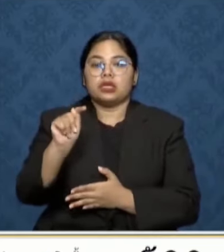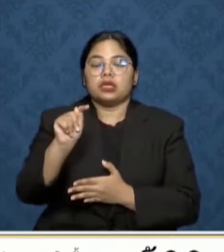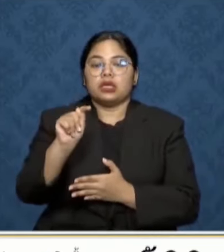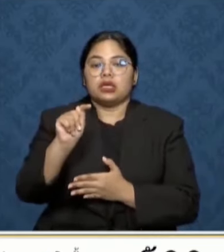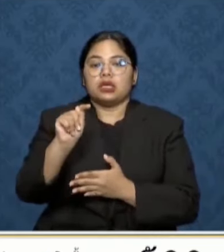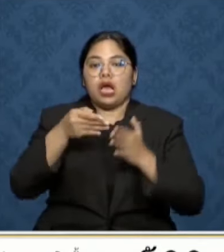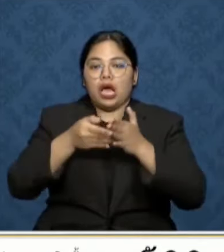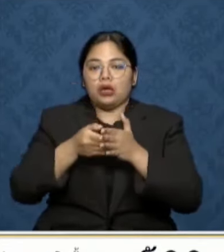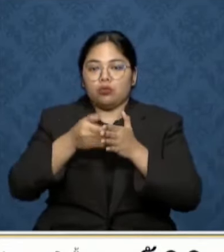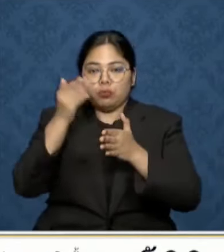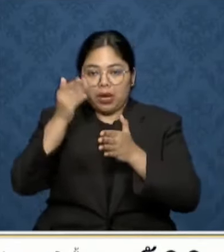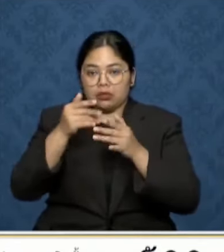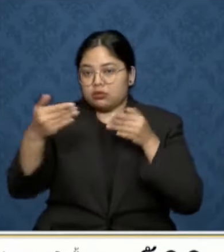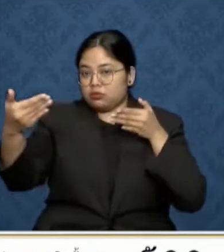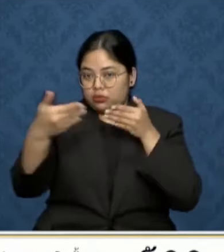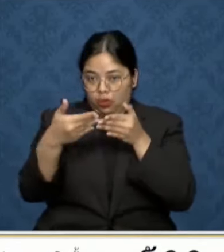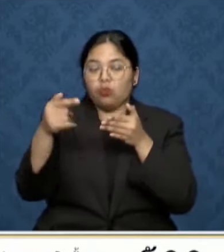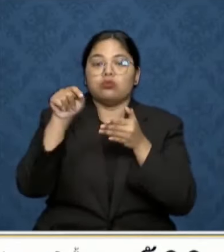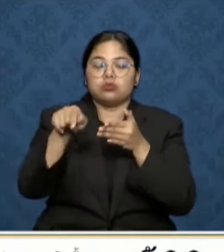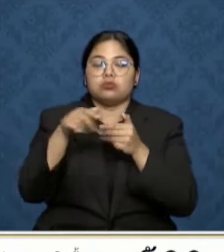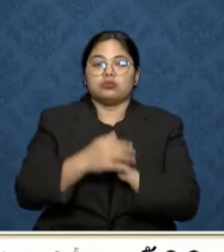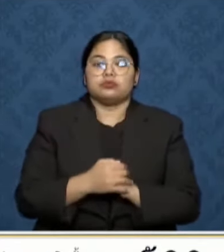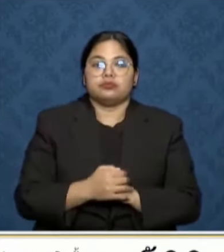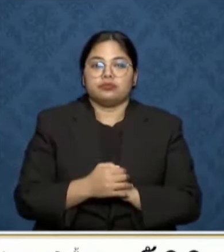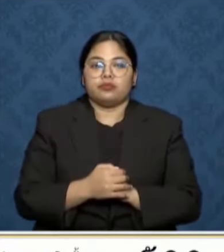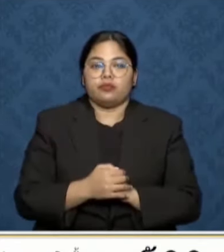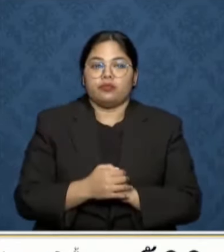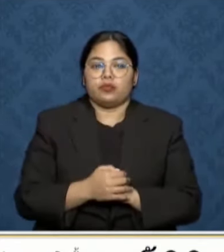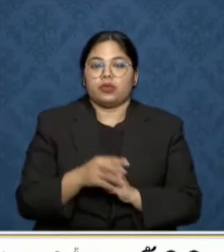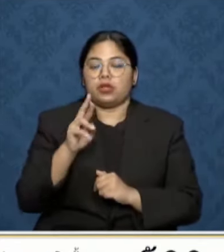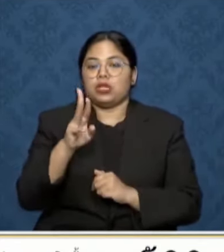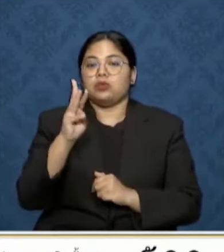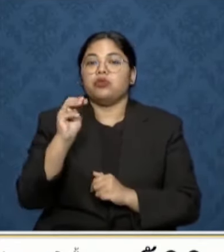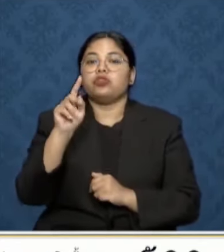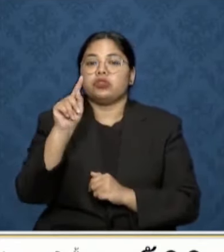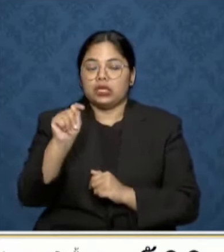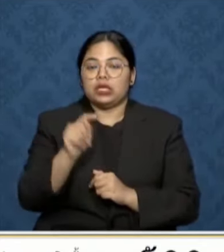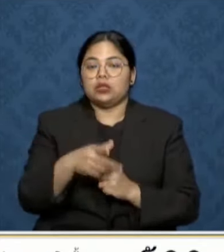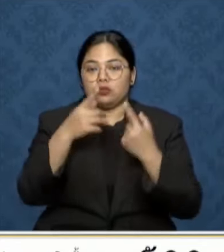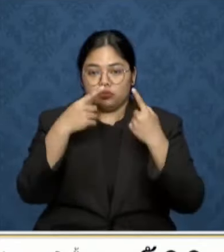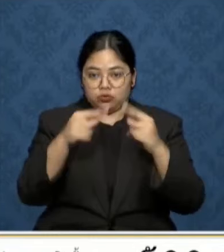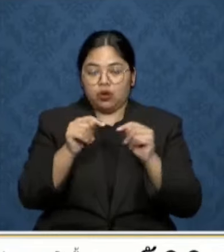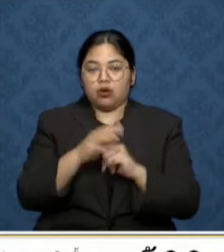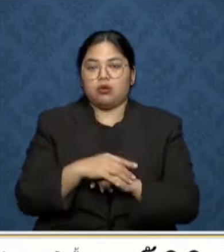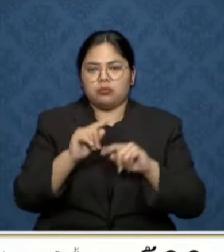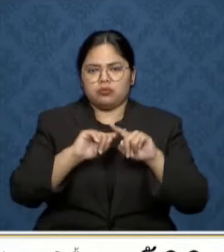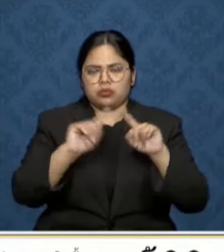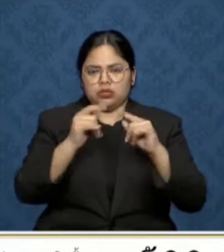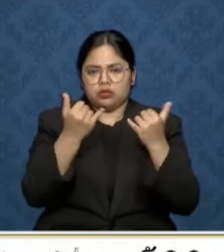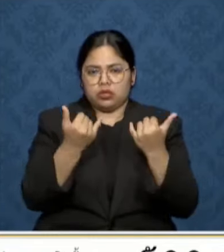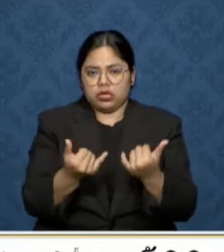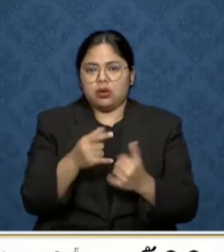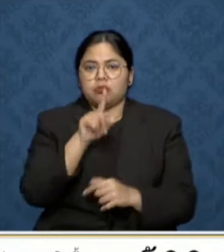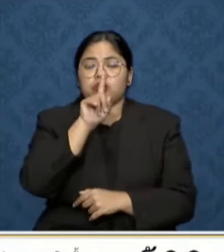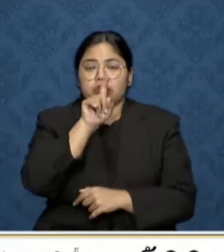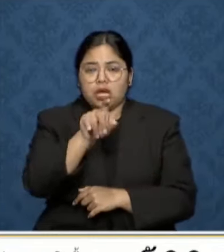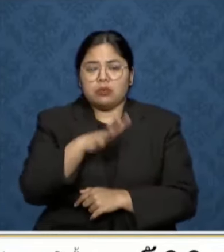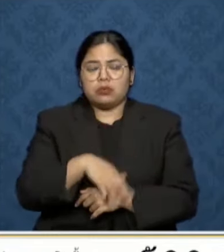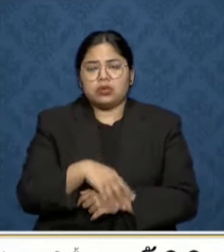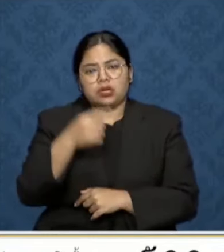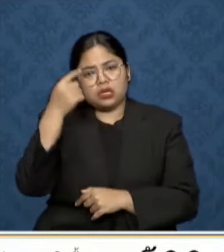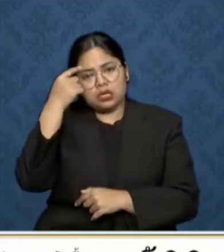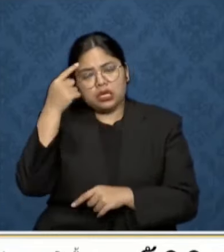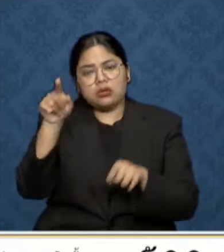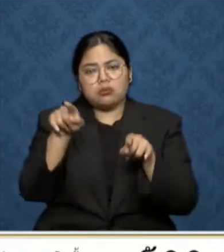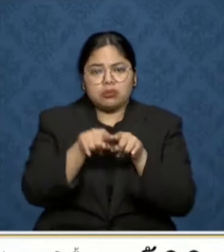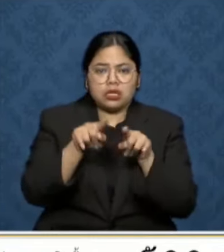ไหมแต่คำถามกคอผมอยากรเหกัว่าไ้การแมนจะเหน